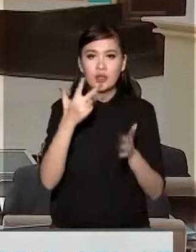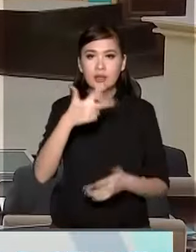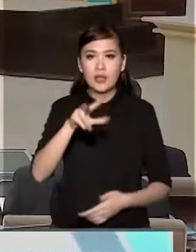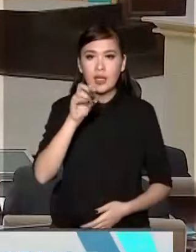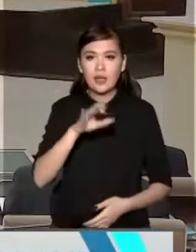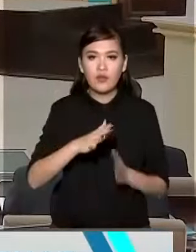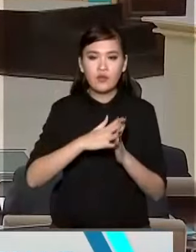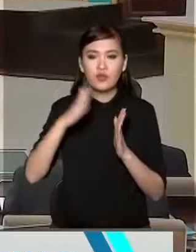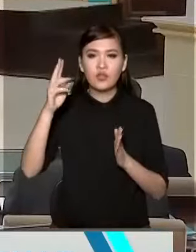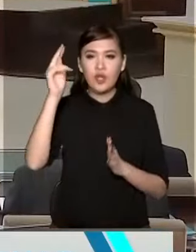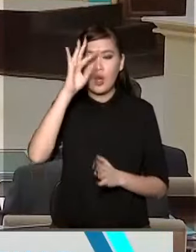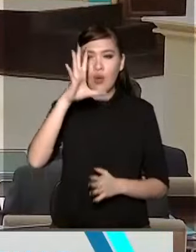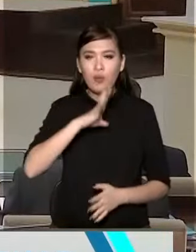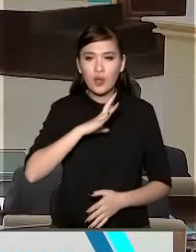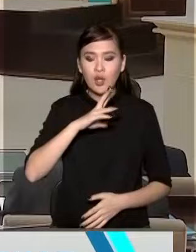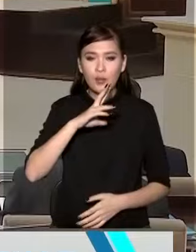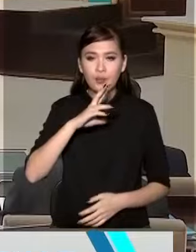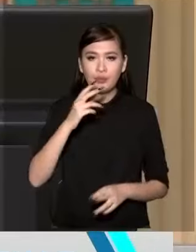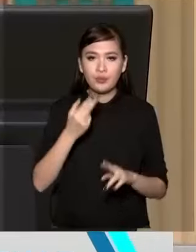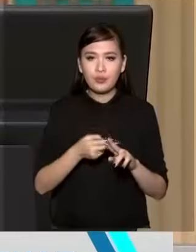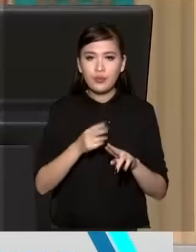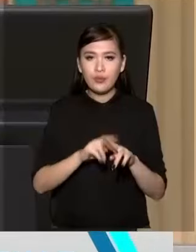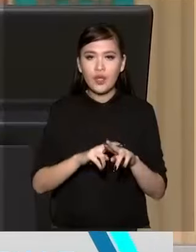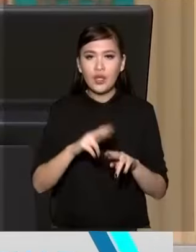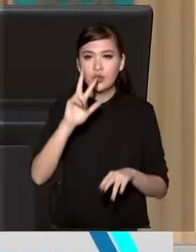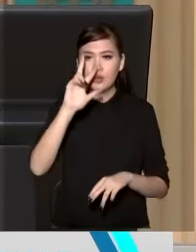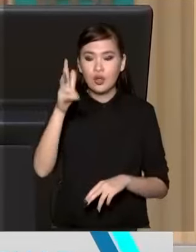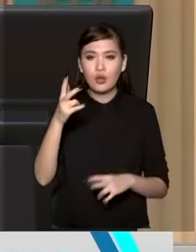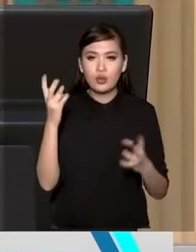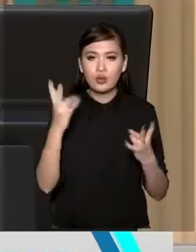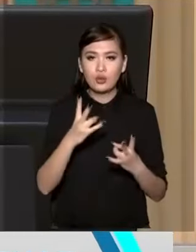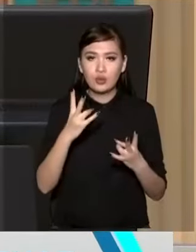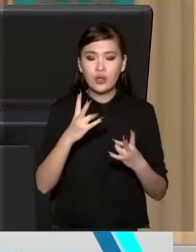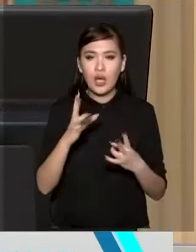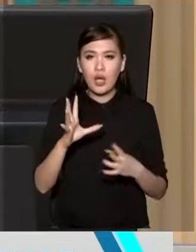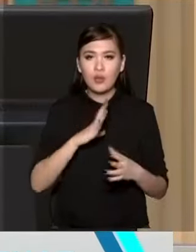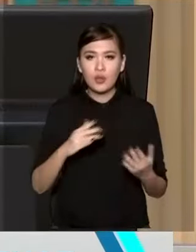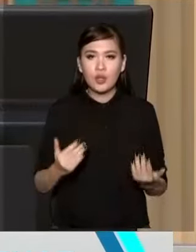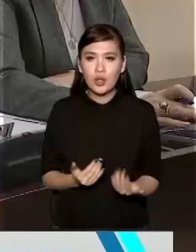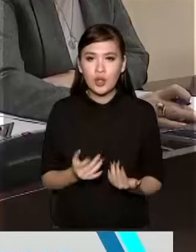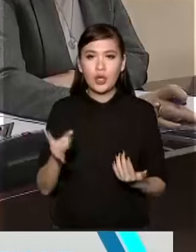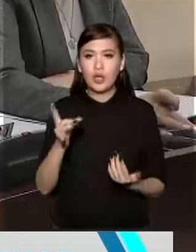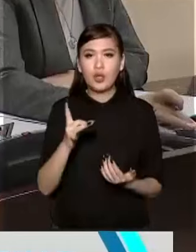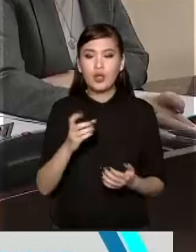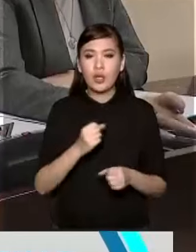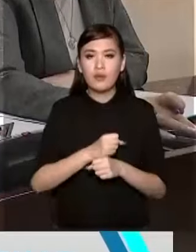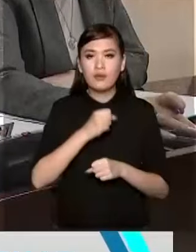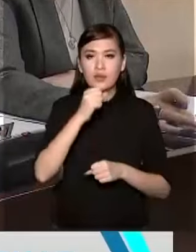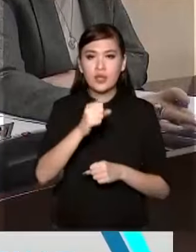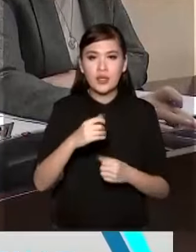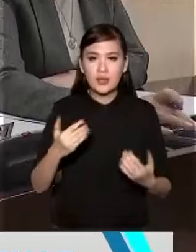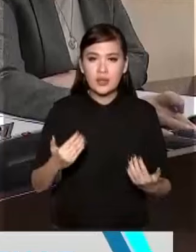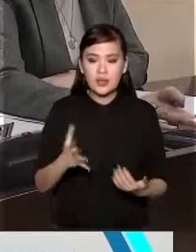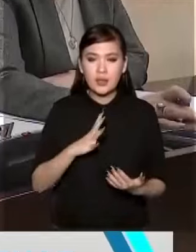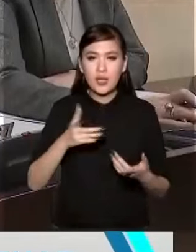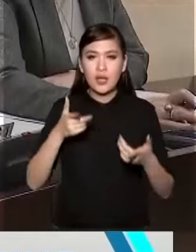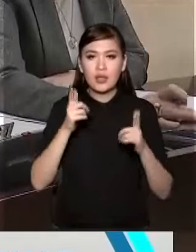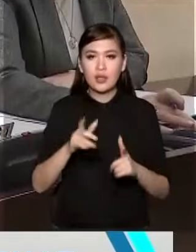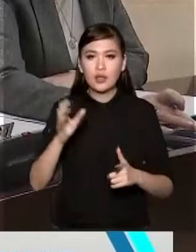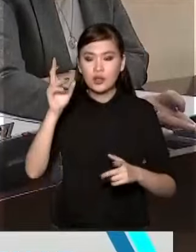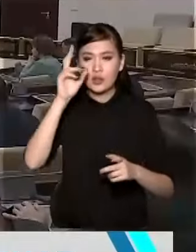с высшим образованием. Также он должен не менее 3 лет проживать в регионе, от которого выдвигается. Согласно